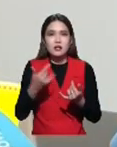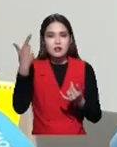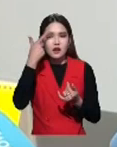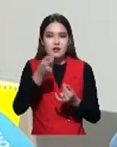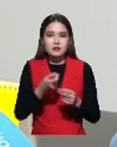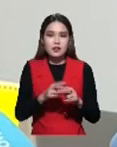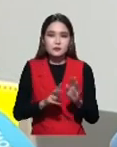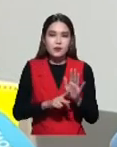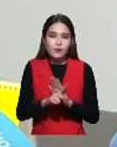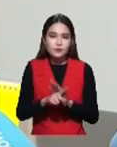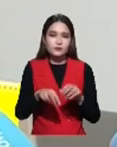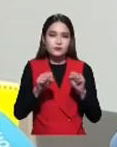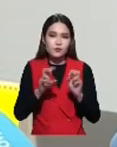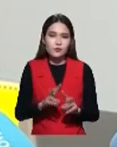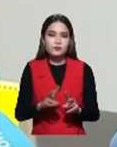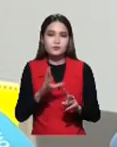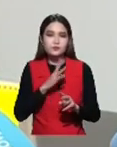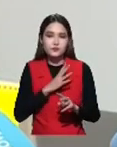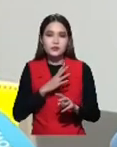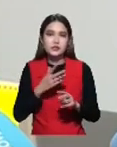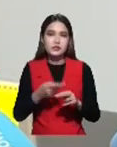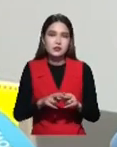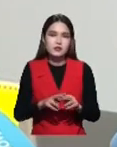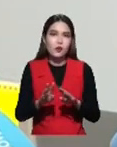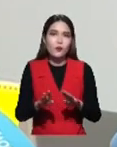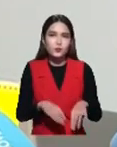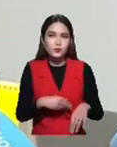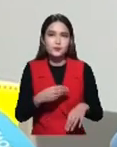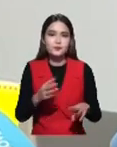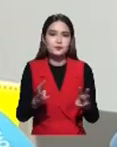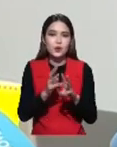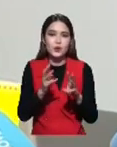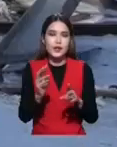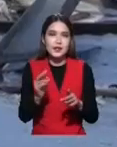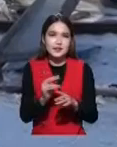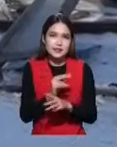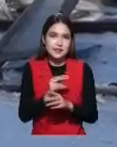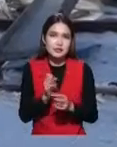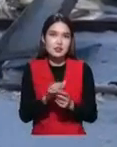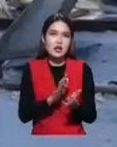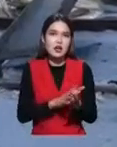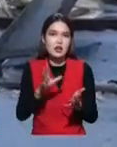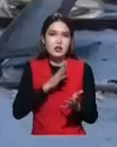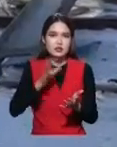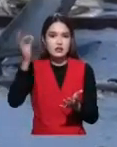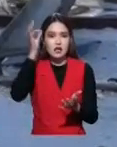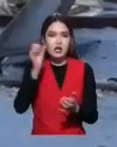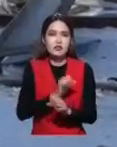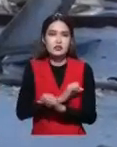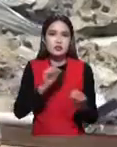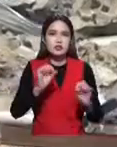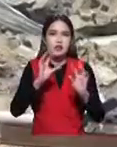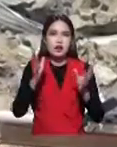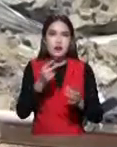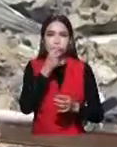жизнеугрожающего состояния нету. Один, который находится в реанимации, еще риски опасения есть. Напомню, взрыв произошел